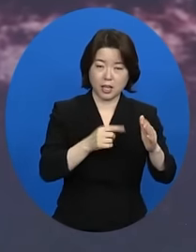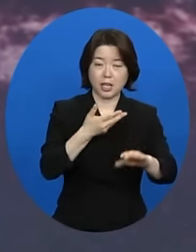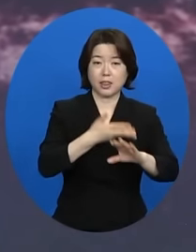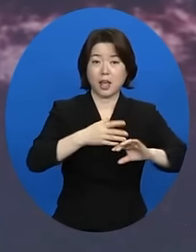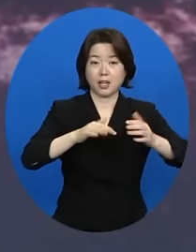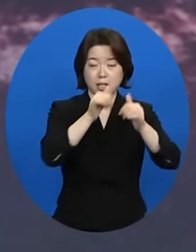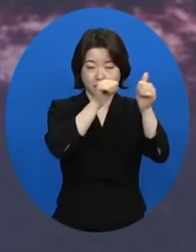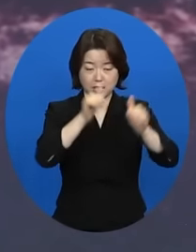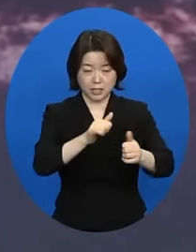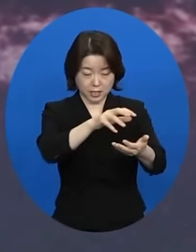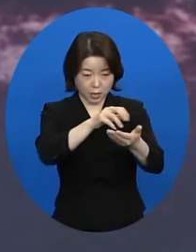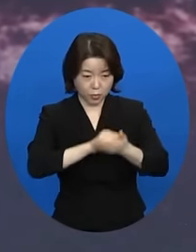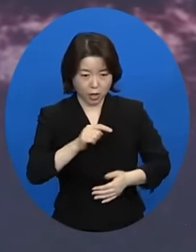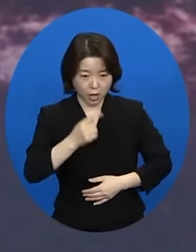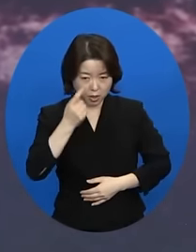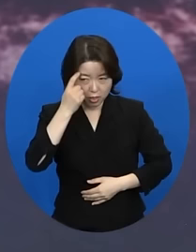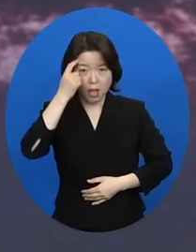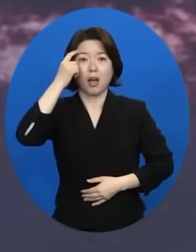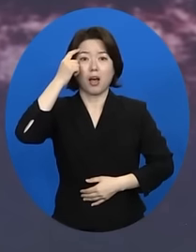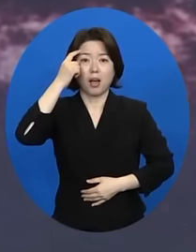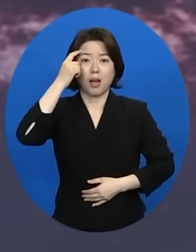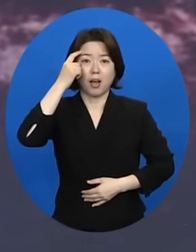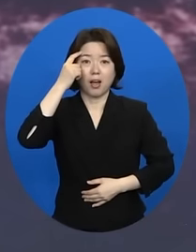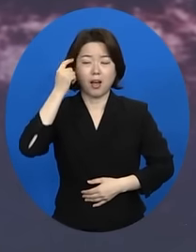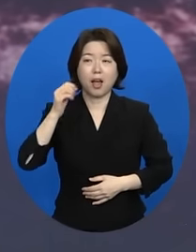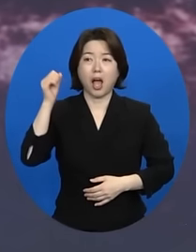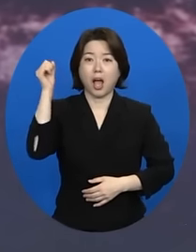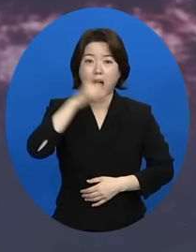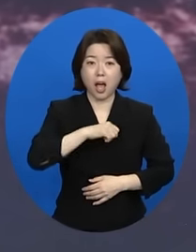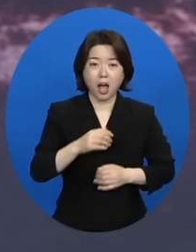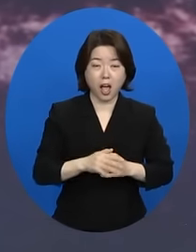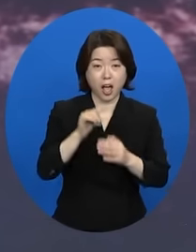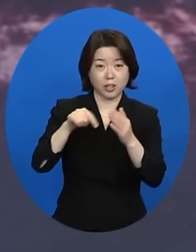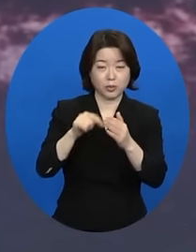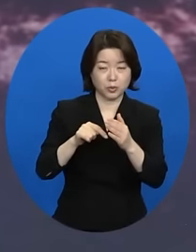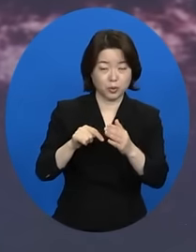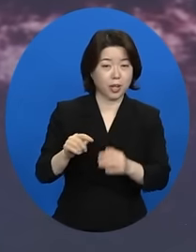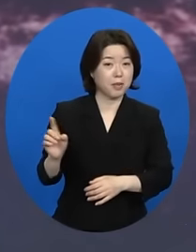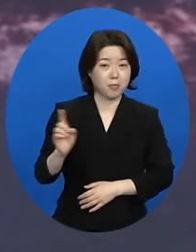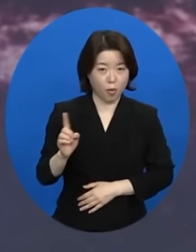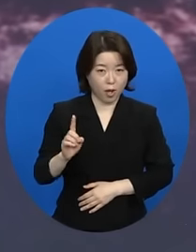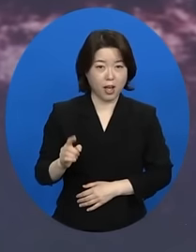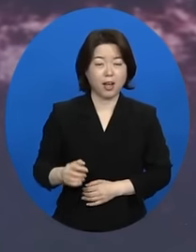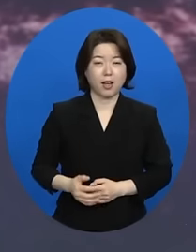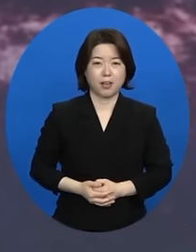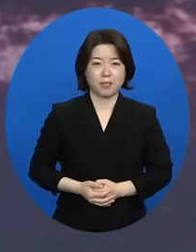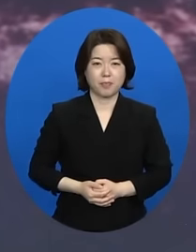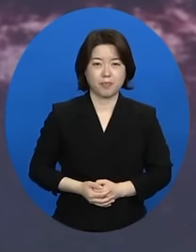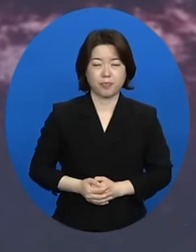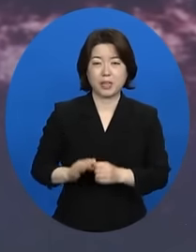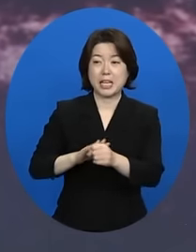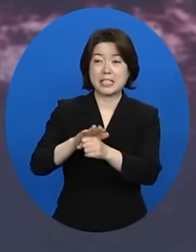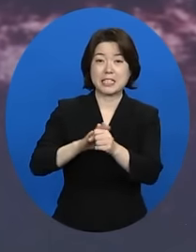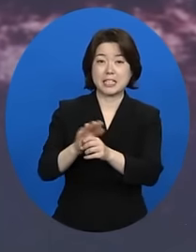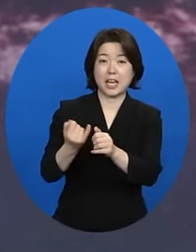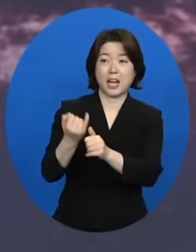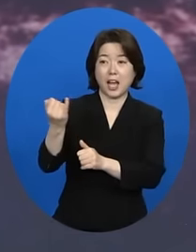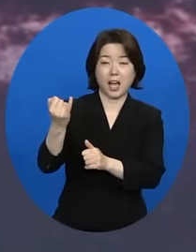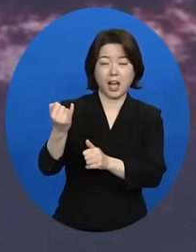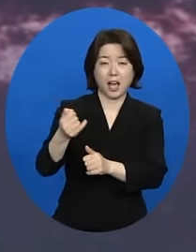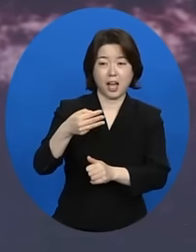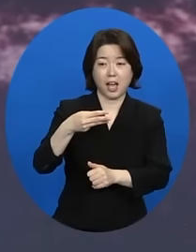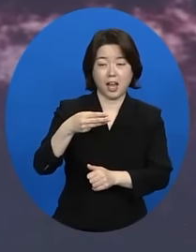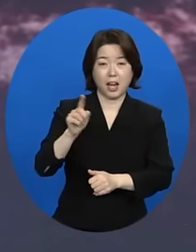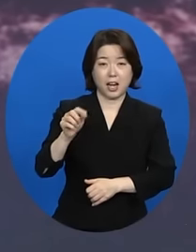신상이 들어와 있다는 것이 생각이 났어요. 그 중에 뭐가 있냐면 바로 사랑하는 아내